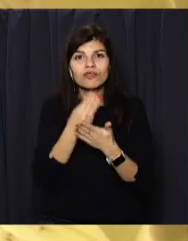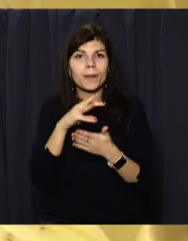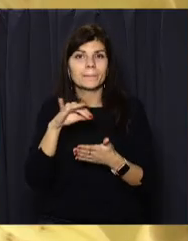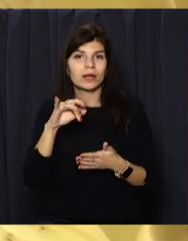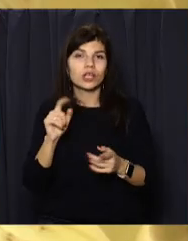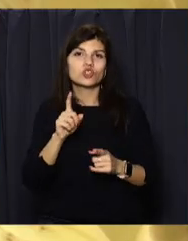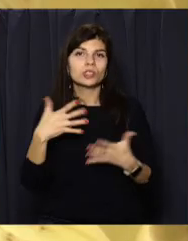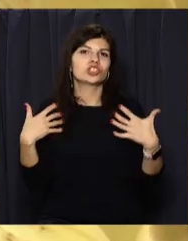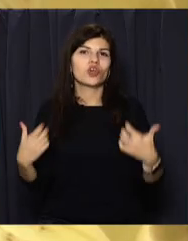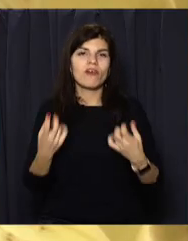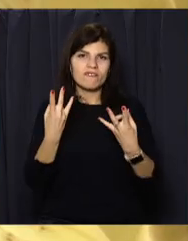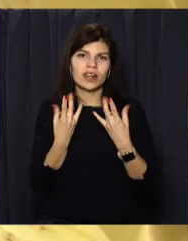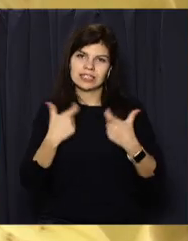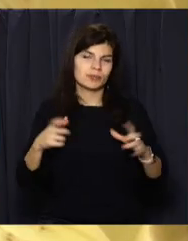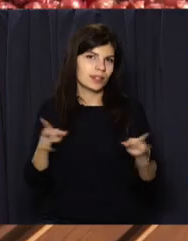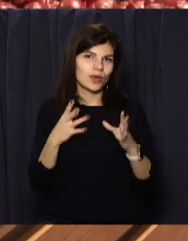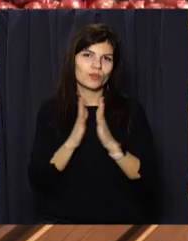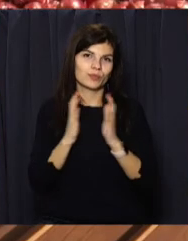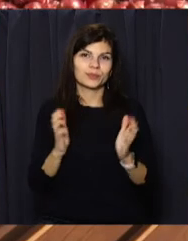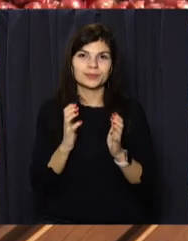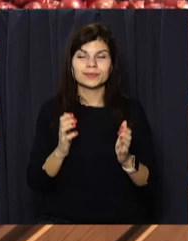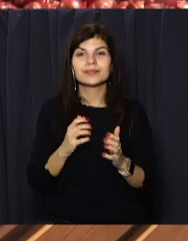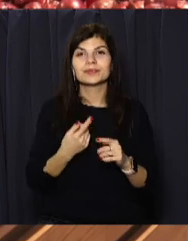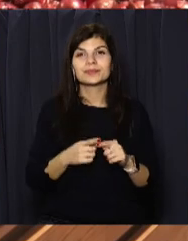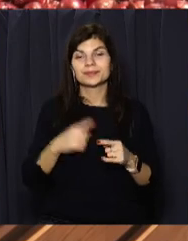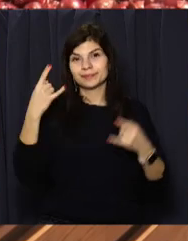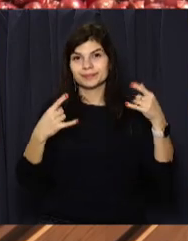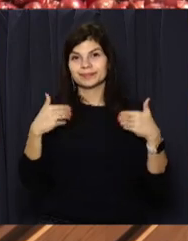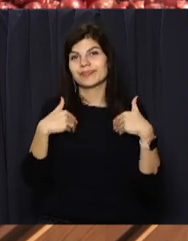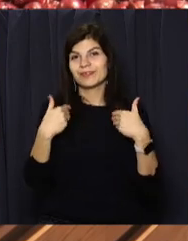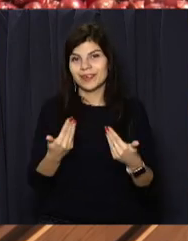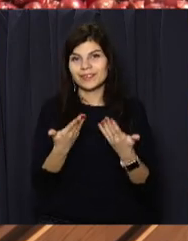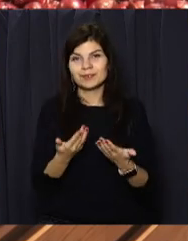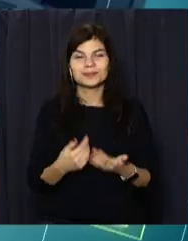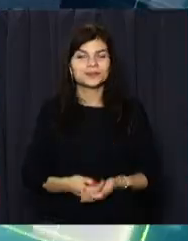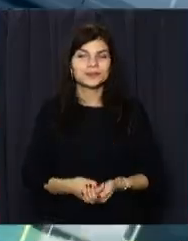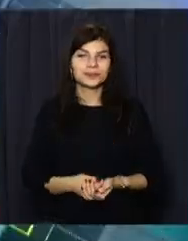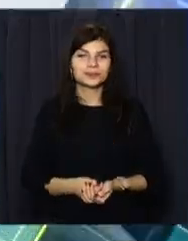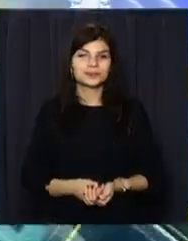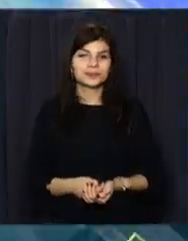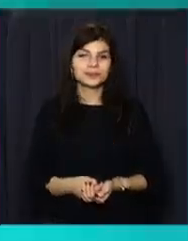бажають Лада Донець, Роман Івашинов, Сергій Макаров, Василь Самовар, Open News, телеканал «Відкритий».